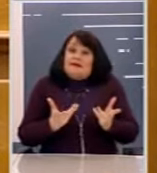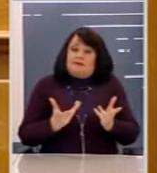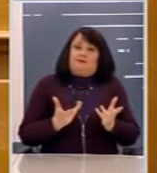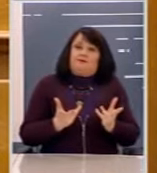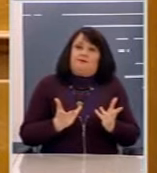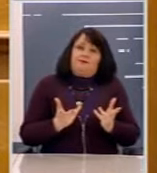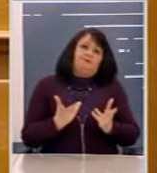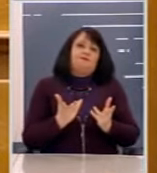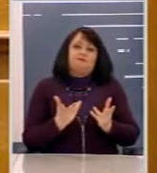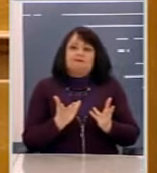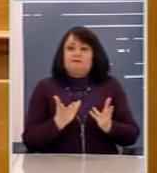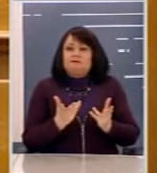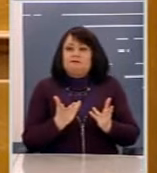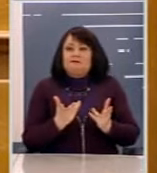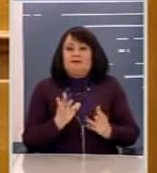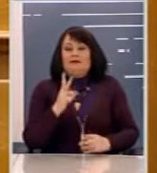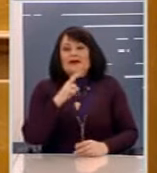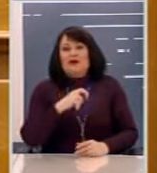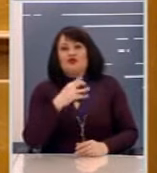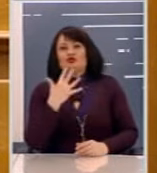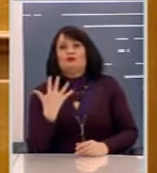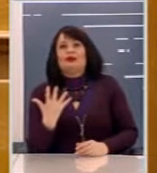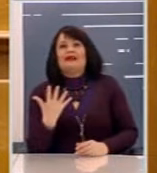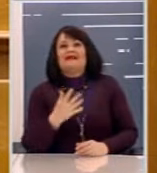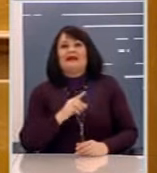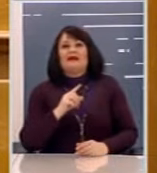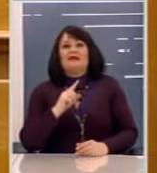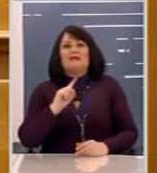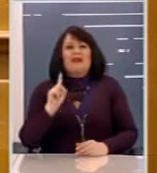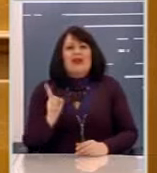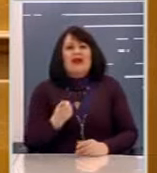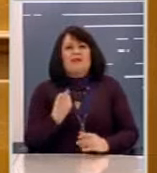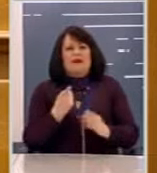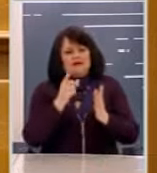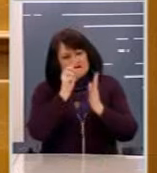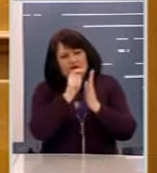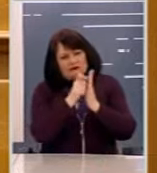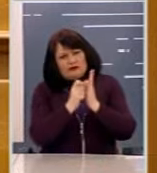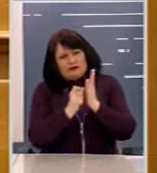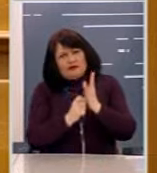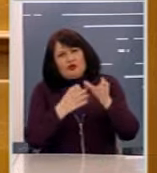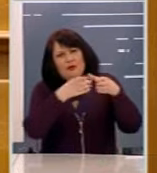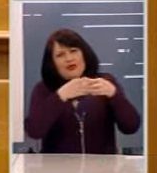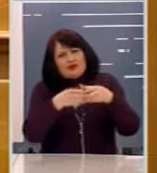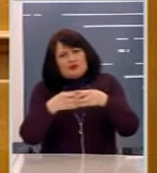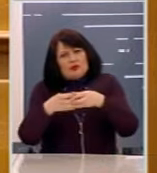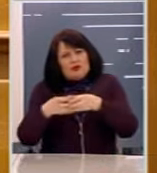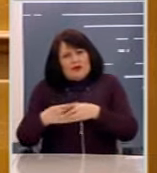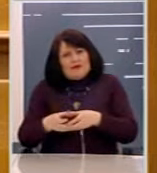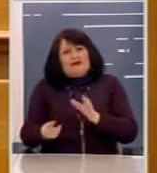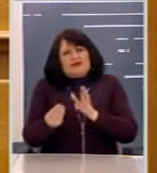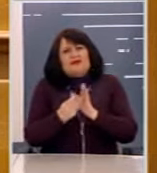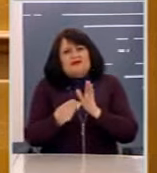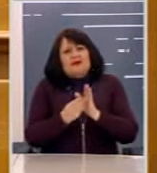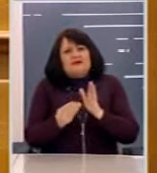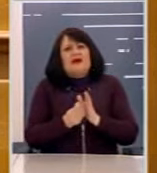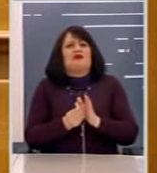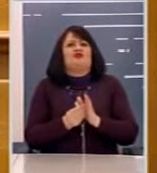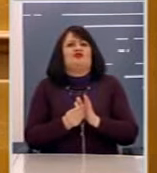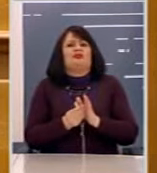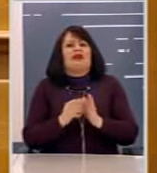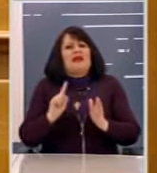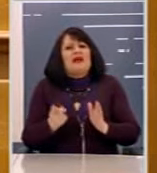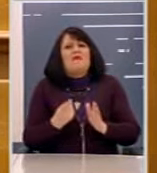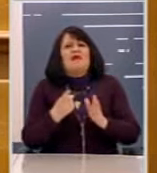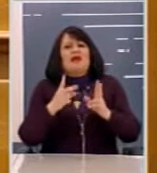Έχουμε φτάσει στα 25 θεραπευτικές κατηγορίες, ενσωματώνουμε συνεχώς διαγνωστικά και θεραπευτικά